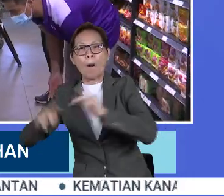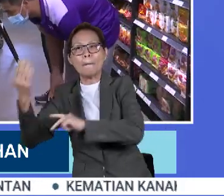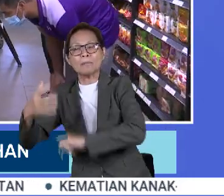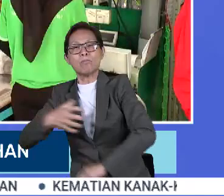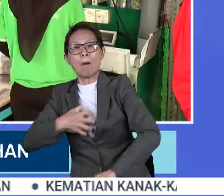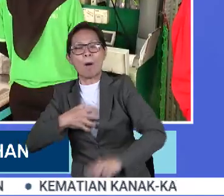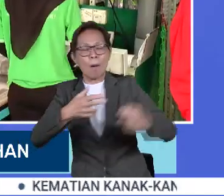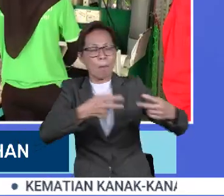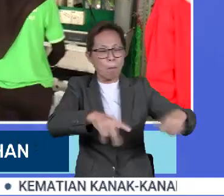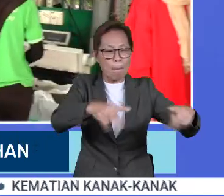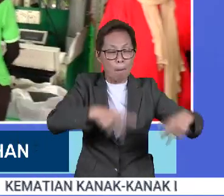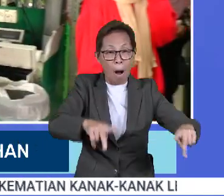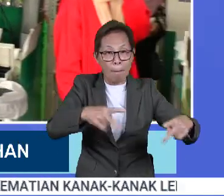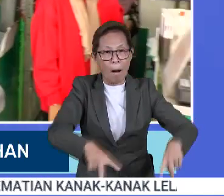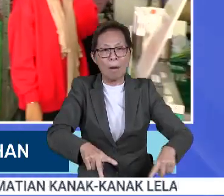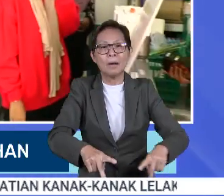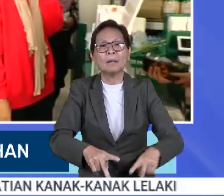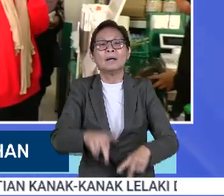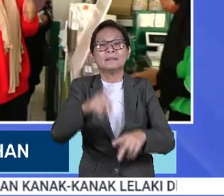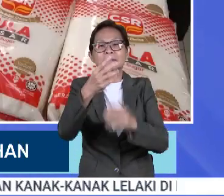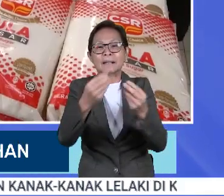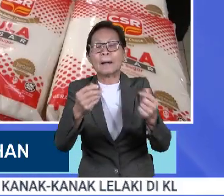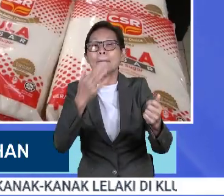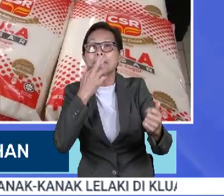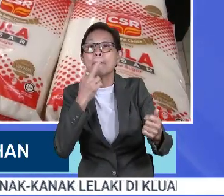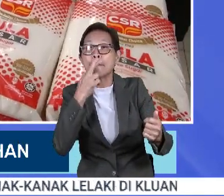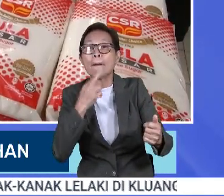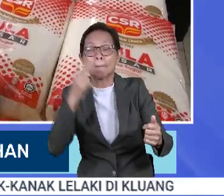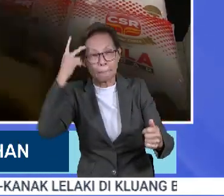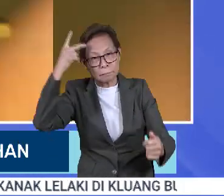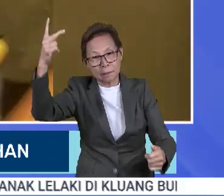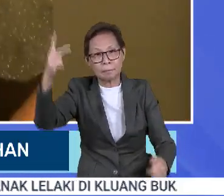premium di Kampung Rawa pecah laut Tanah Merah Kelantan